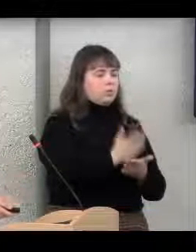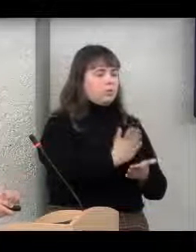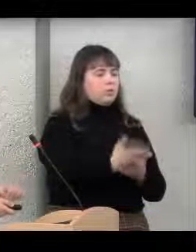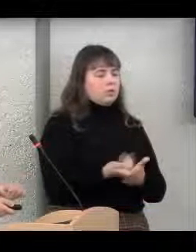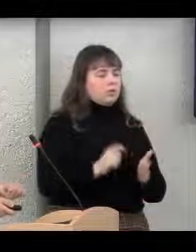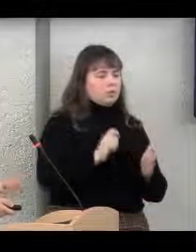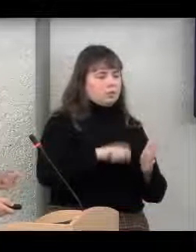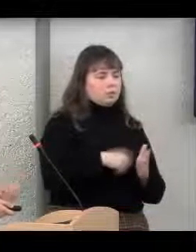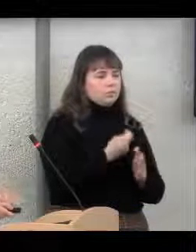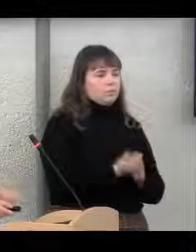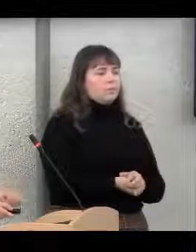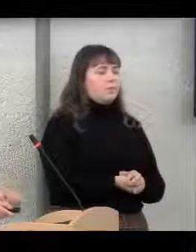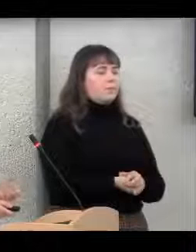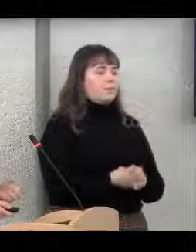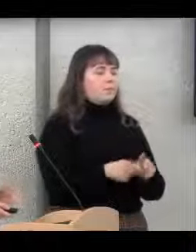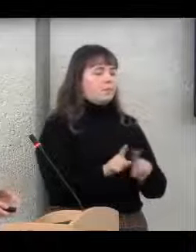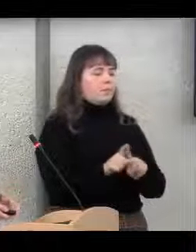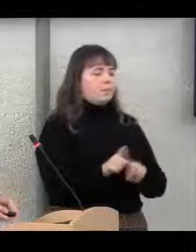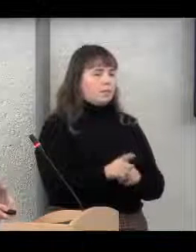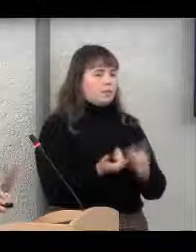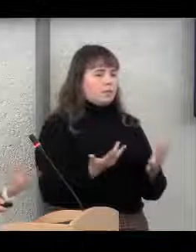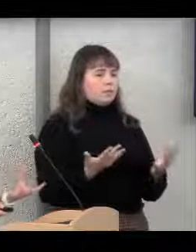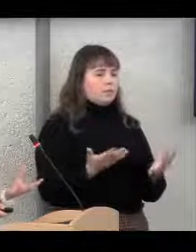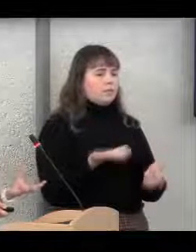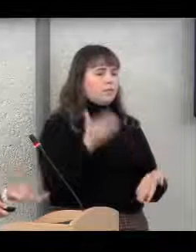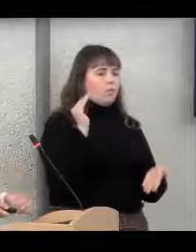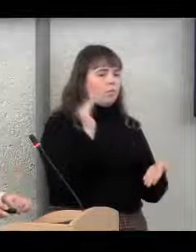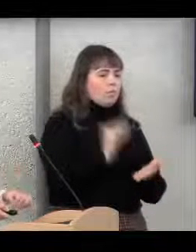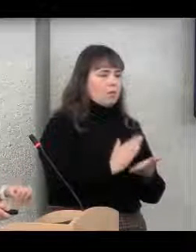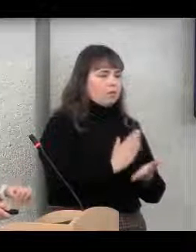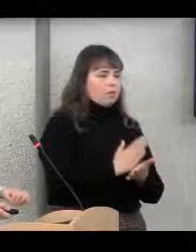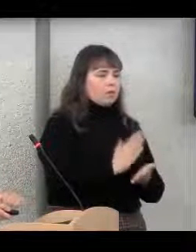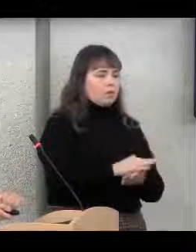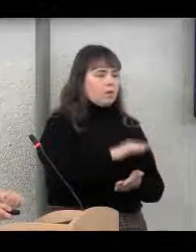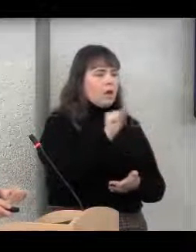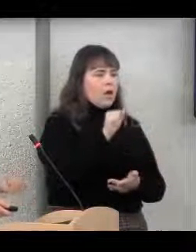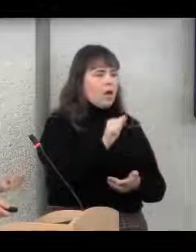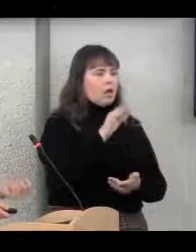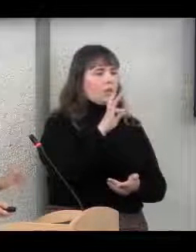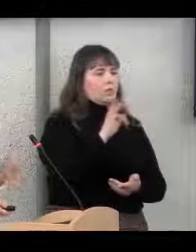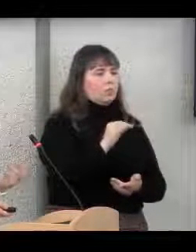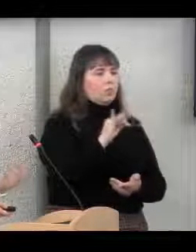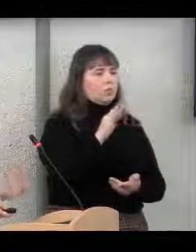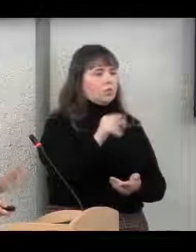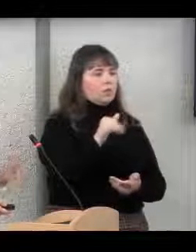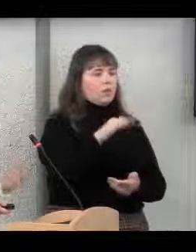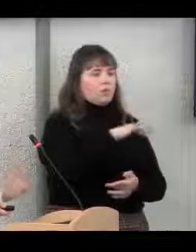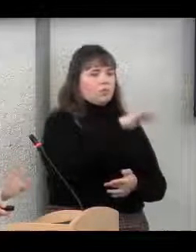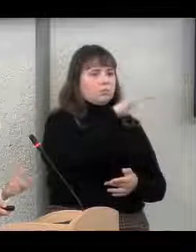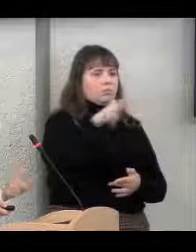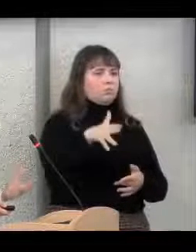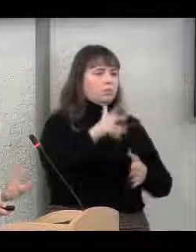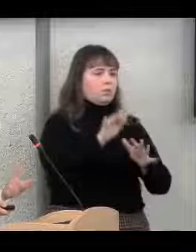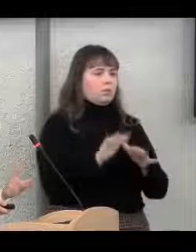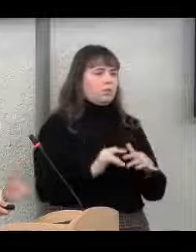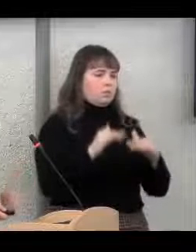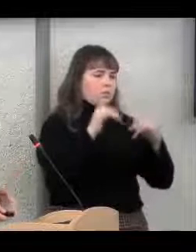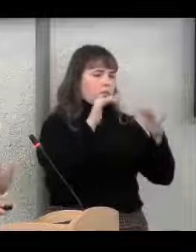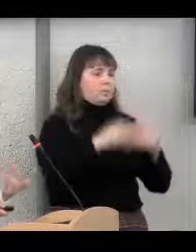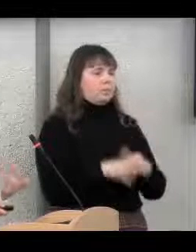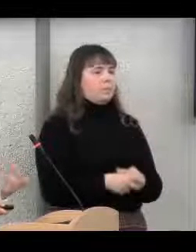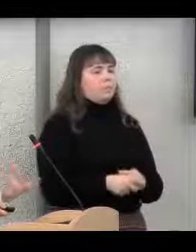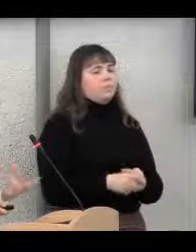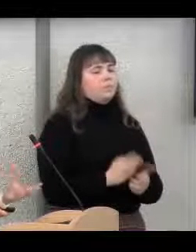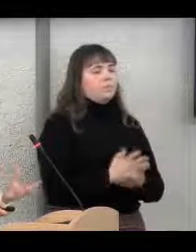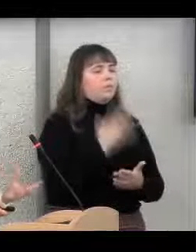laikotarpiu, o kartu ir mažinti jo išsiskirimą į atmosferą. Ir kai galvojame apie anglies taupymo ūkininkavimą ir